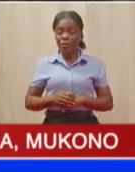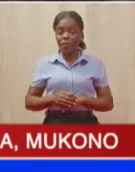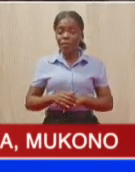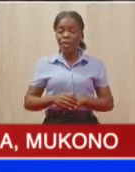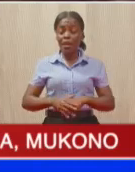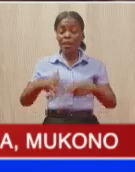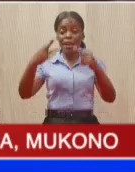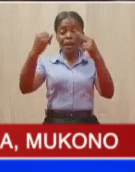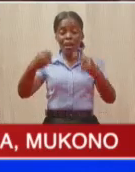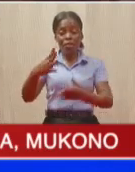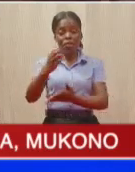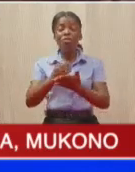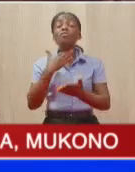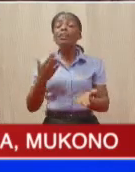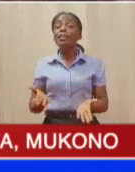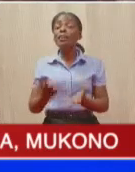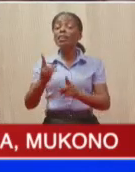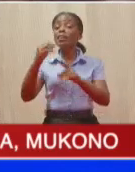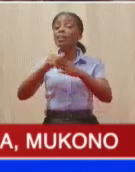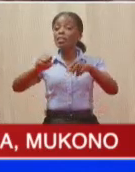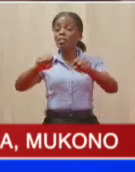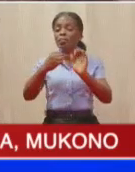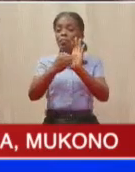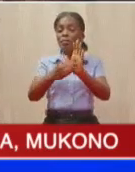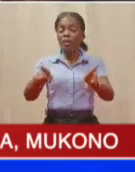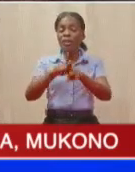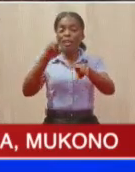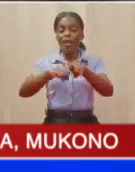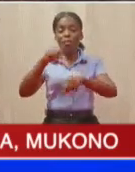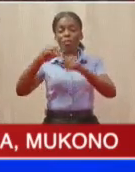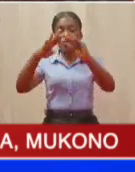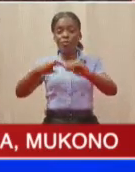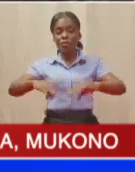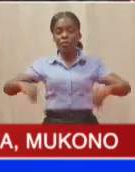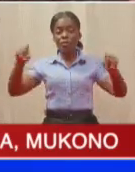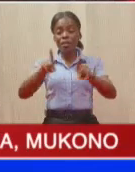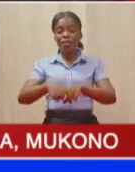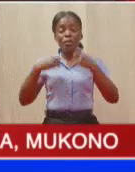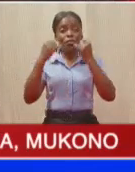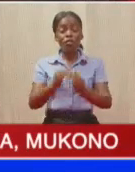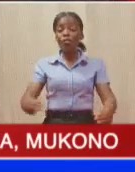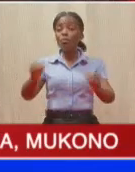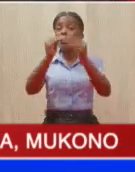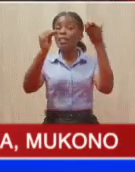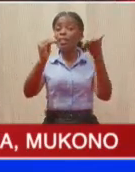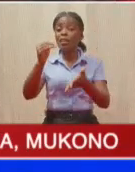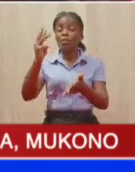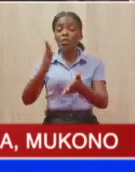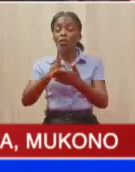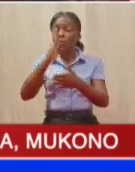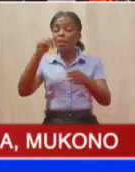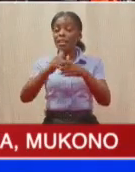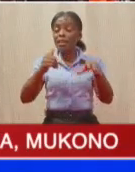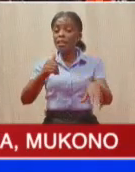bakikoze okutereeza ebyokwerinda mu boodabooda naddala nga tugenda mu nnaku enkulu era nti enkiiko zino za kwetooloola mu